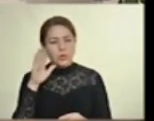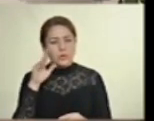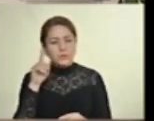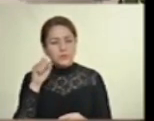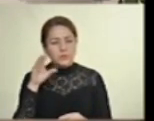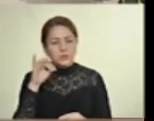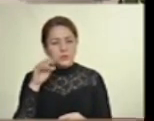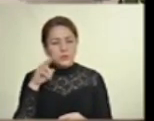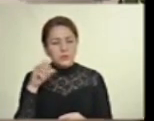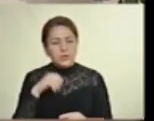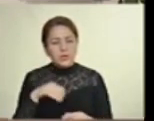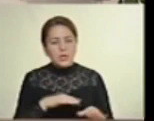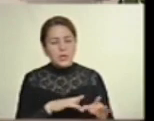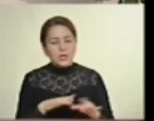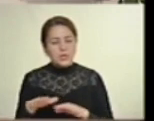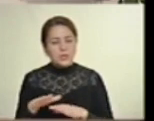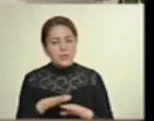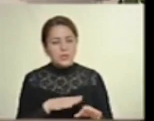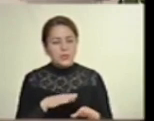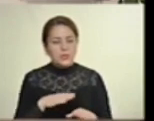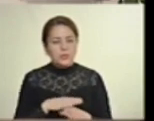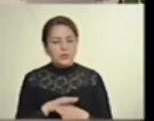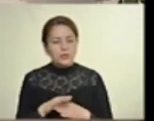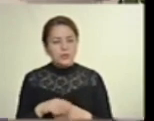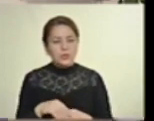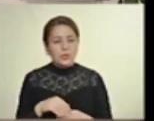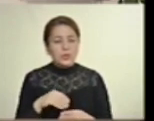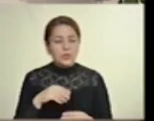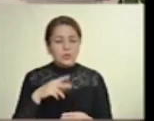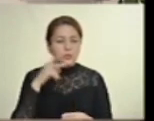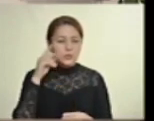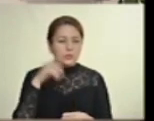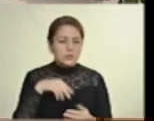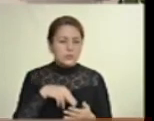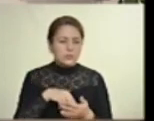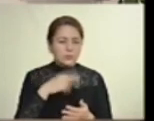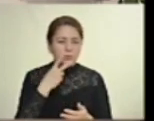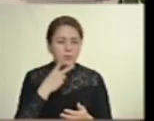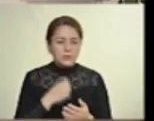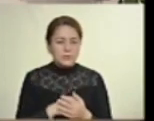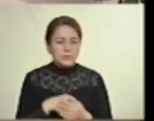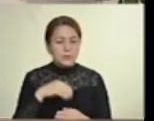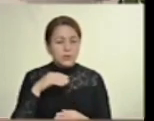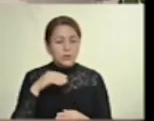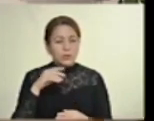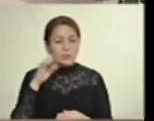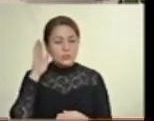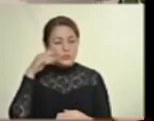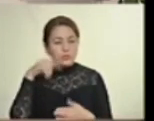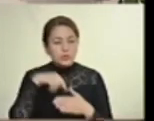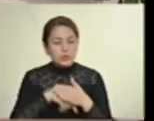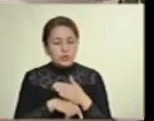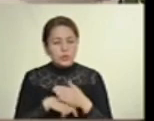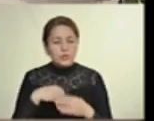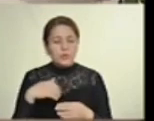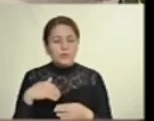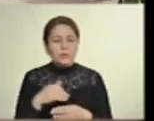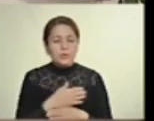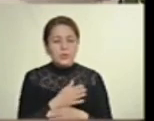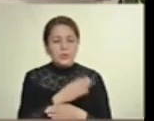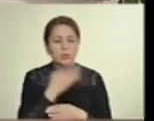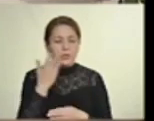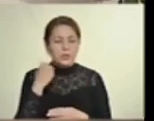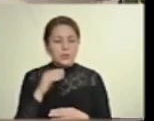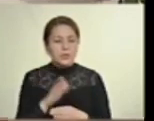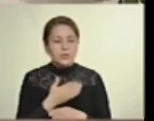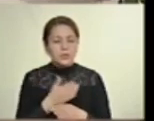harakatlanayotganda biz yuqoridan qaraganimizda suv tubidagi baliqlarni rangini ajrata olmaymiz.